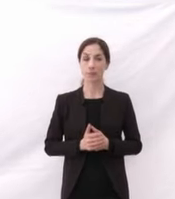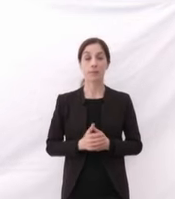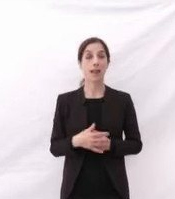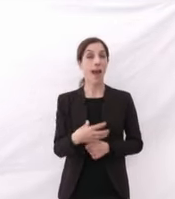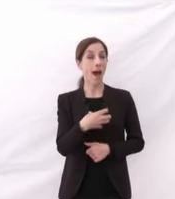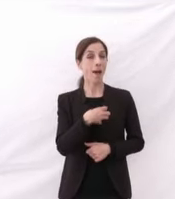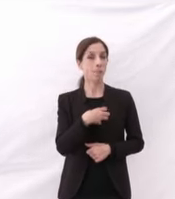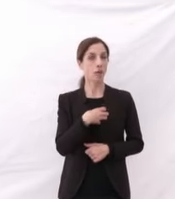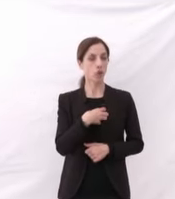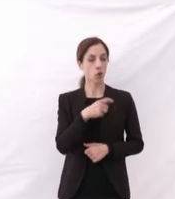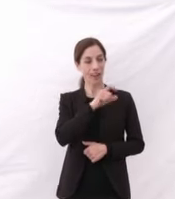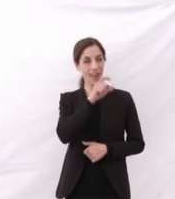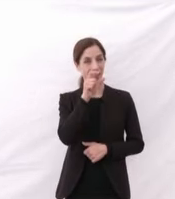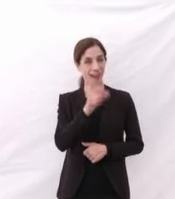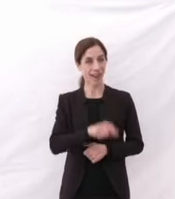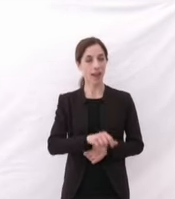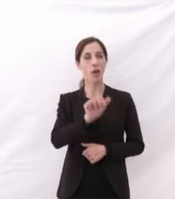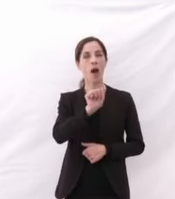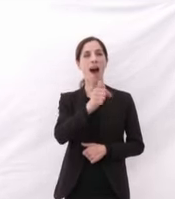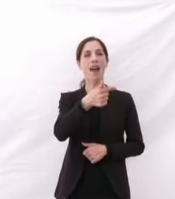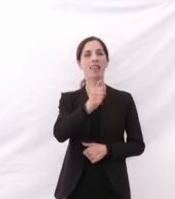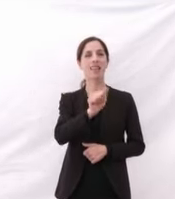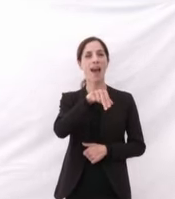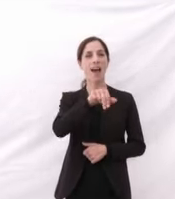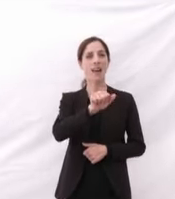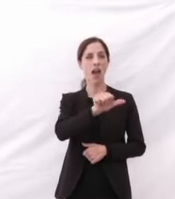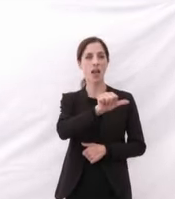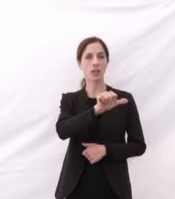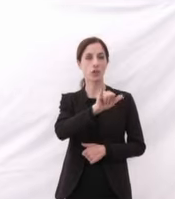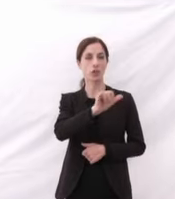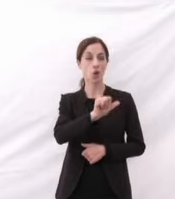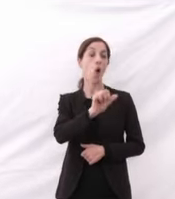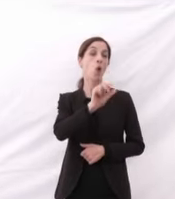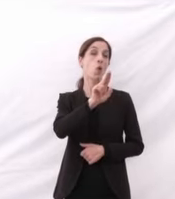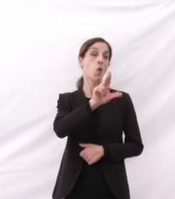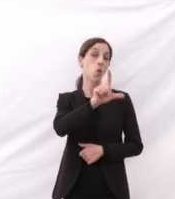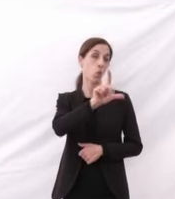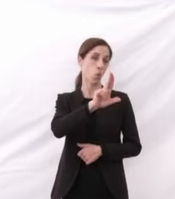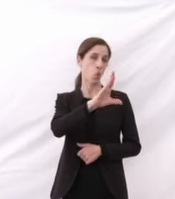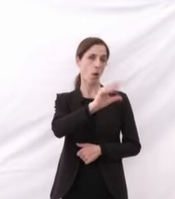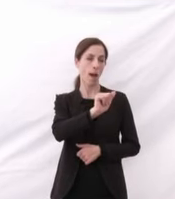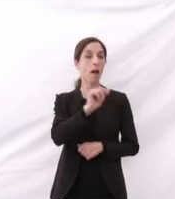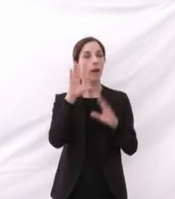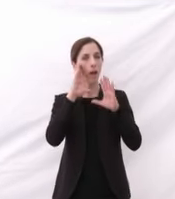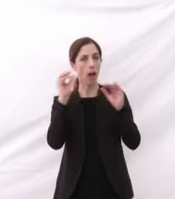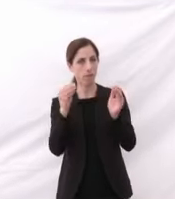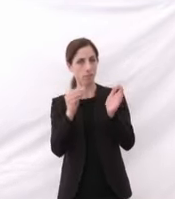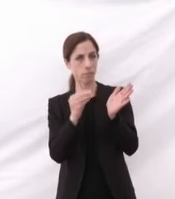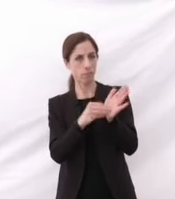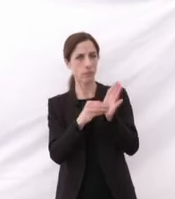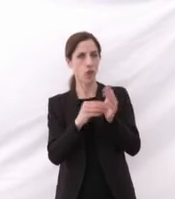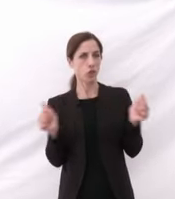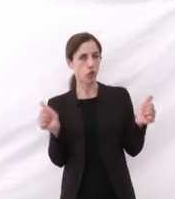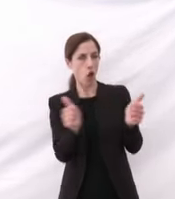per l'ambasciatore italiano Attanasio Luca, con il carabiniere di scorta